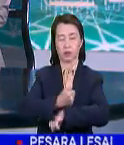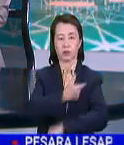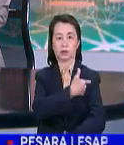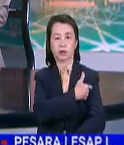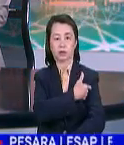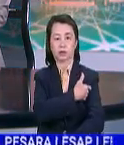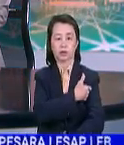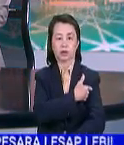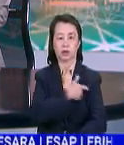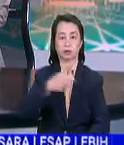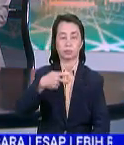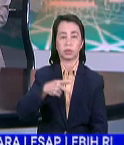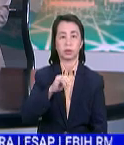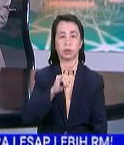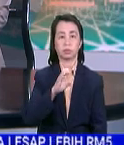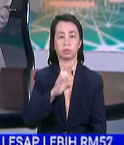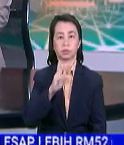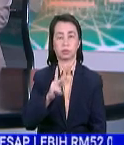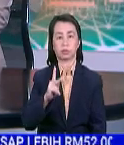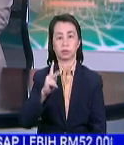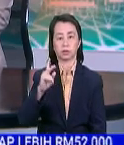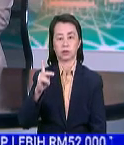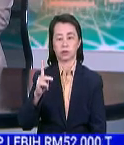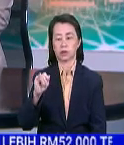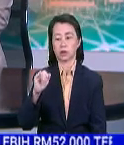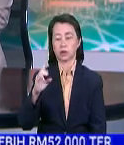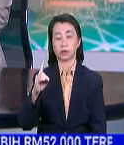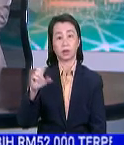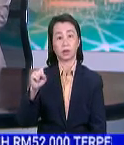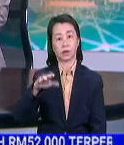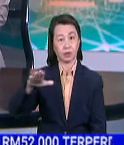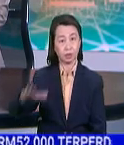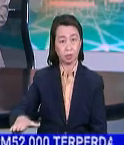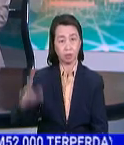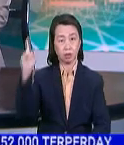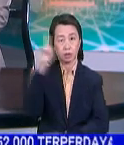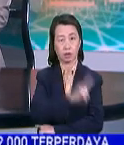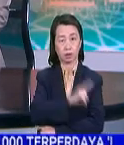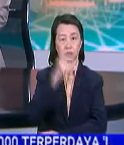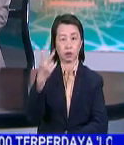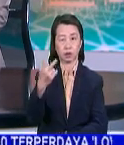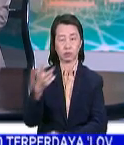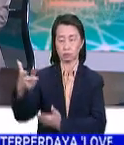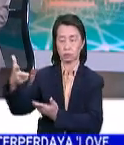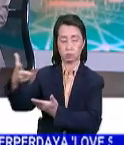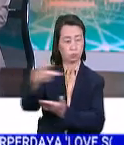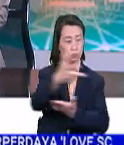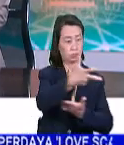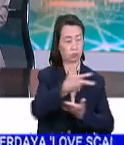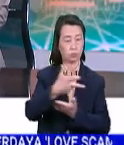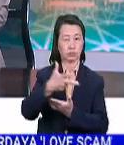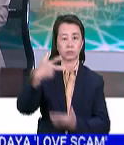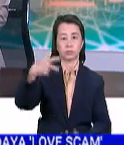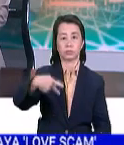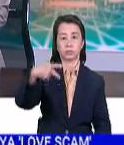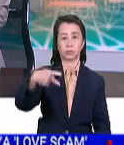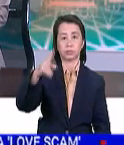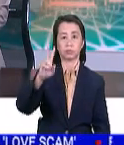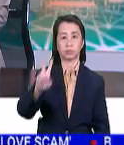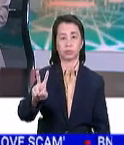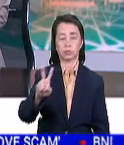program imunisasi COVID-19 untuk kanak-kanak PIC Kids untuk hari kedua. Ya, tinjauan di Pusat Pemberian Vaksin